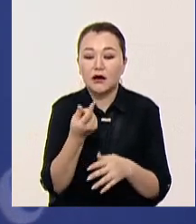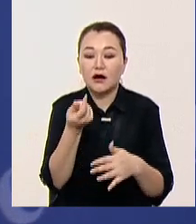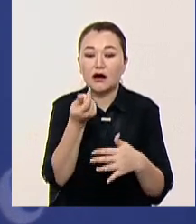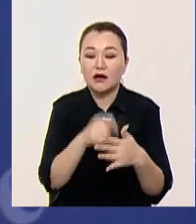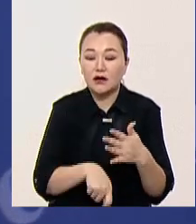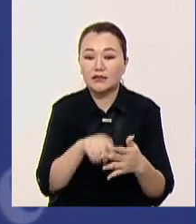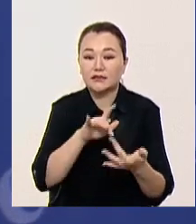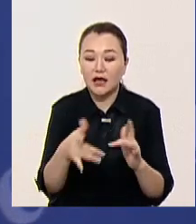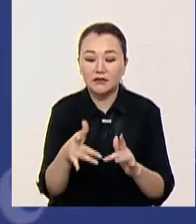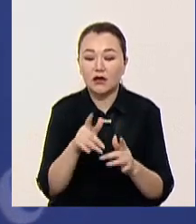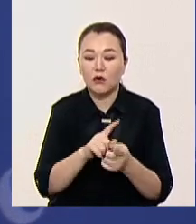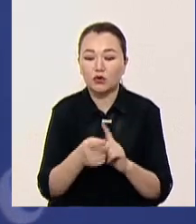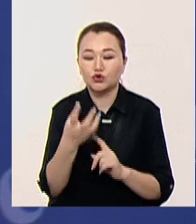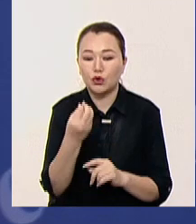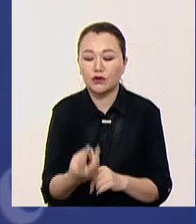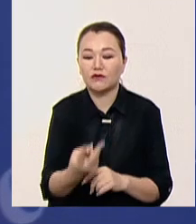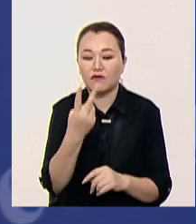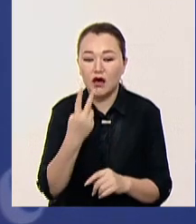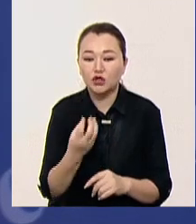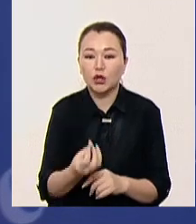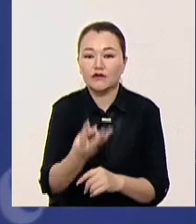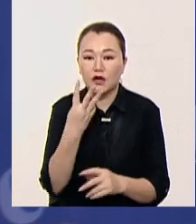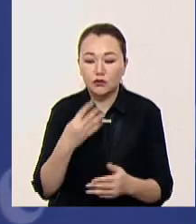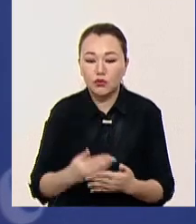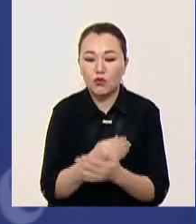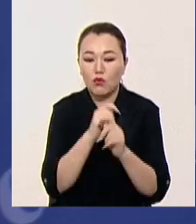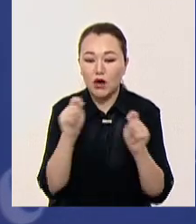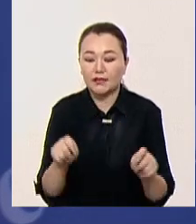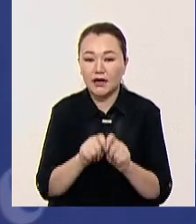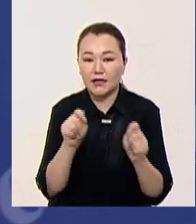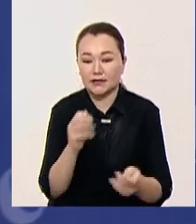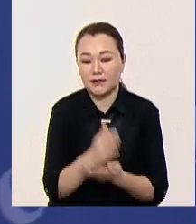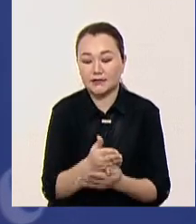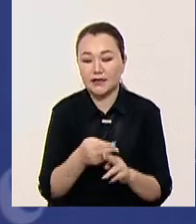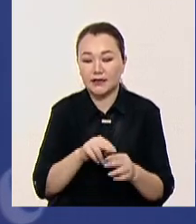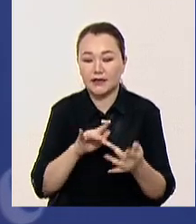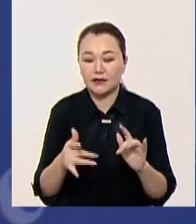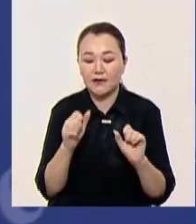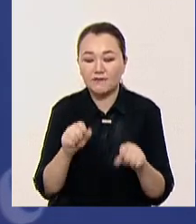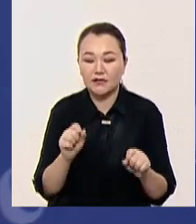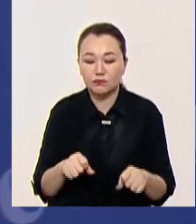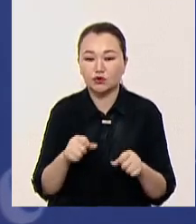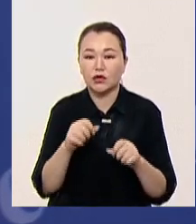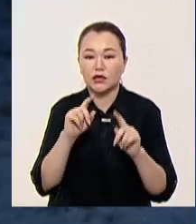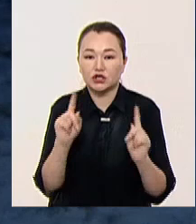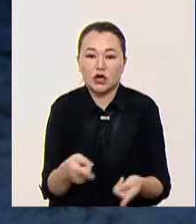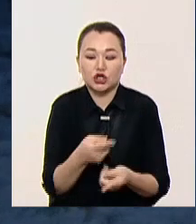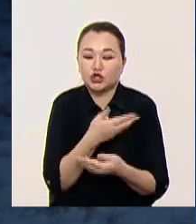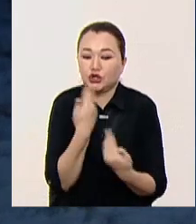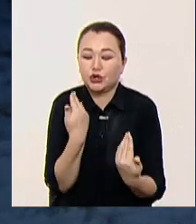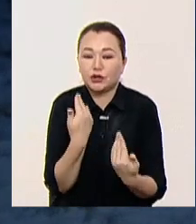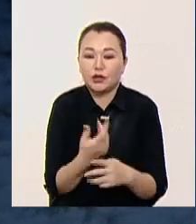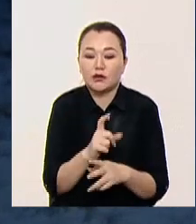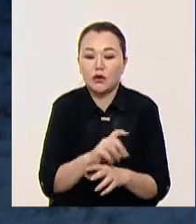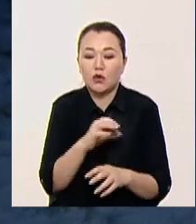бұғатталған сайттың орны тағы екеу үшеу пайда болады. Енді бұл интернет желісінің мүмкіндігі шектеусіз. Ресми